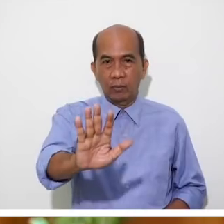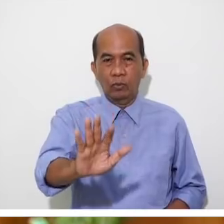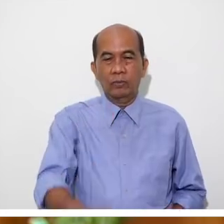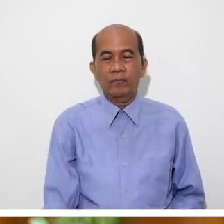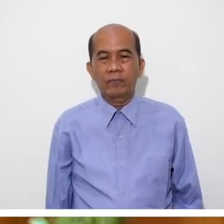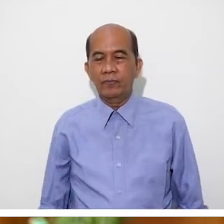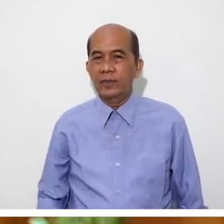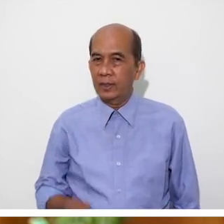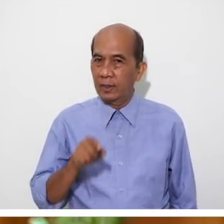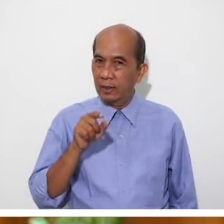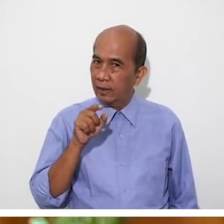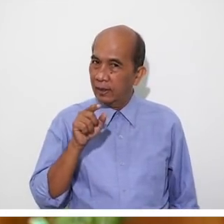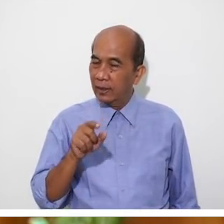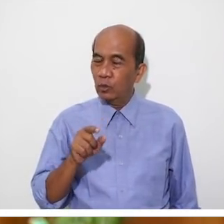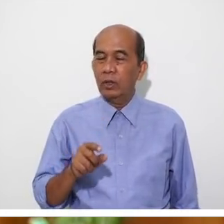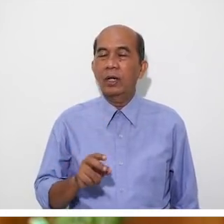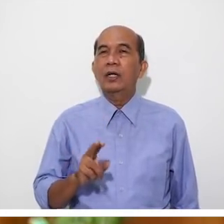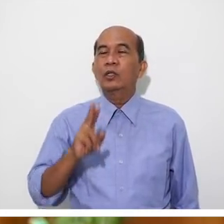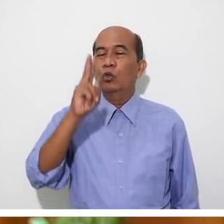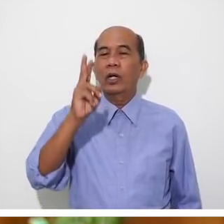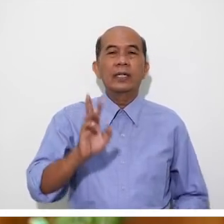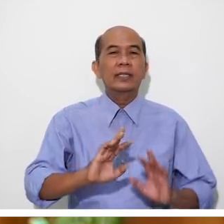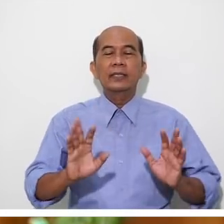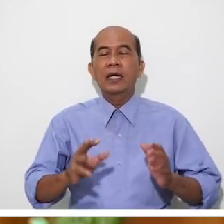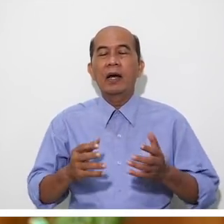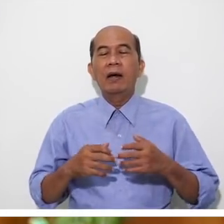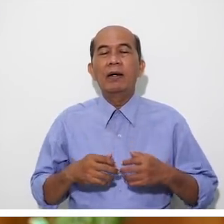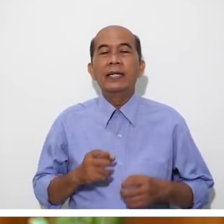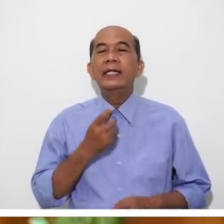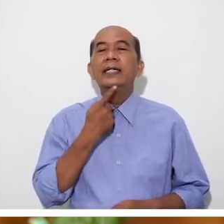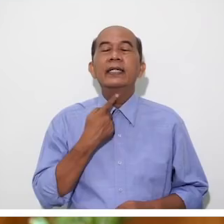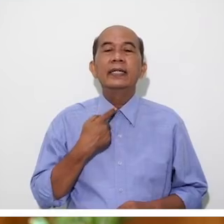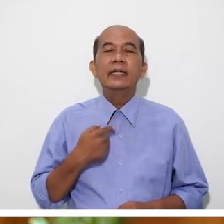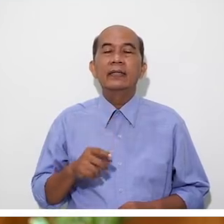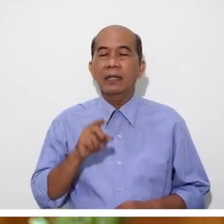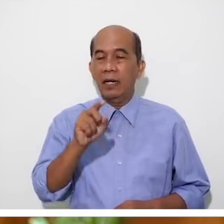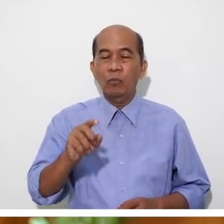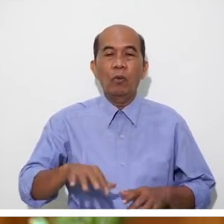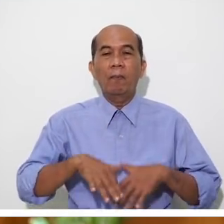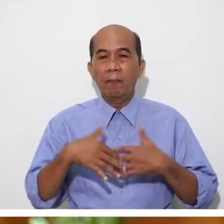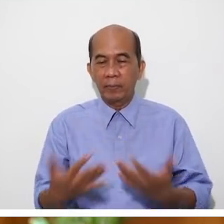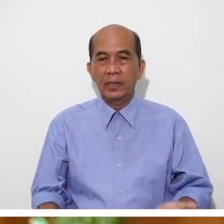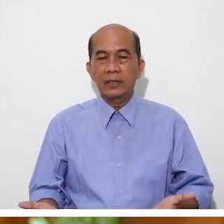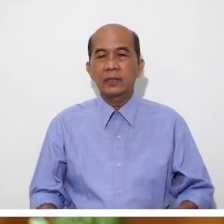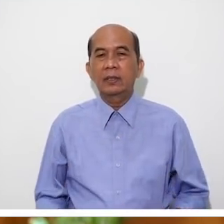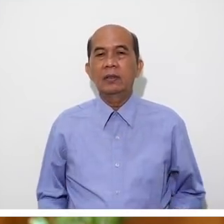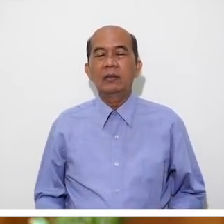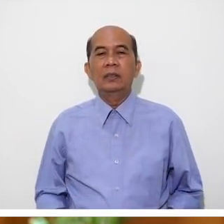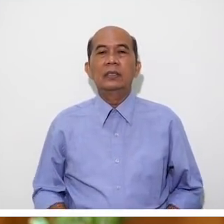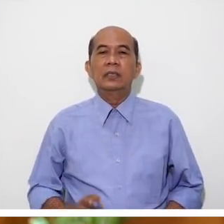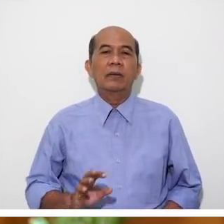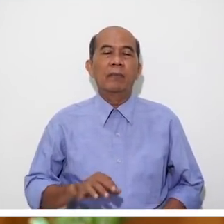Saudara, itulah sebabnya Tuhan tidak menghendaki saudara binasa. Tuhan tidak menghendaki saudara menjadi orang yang